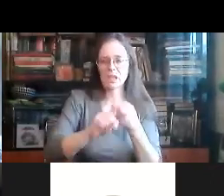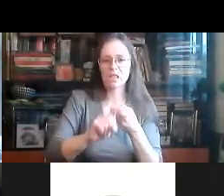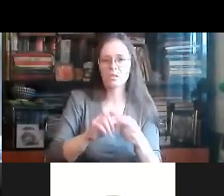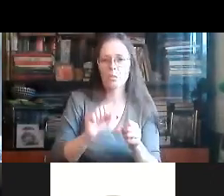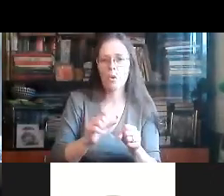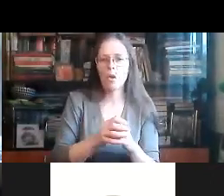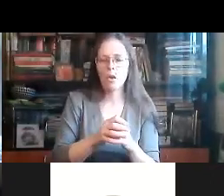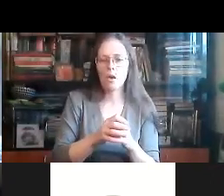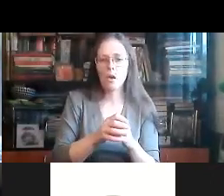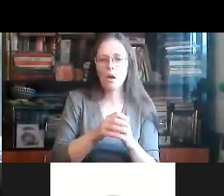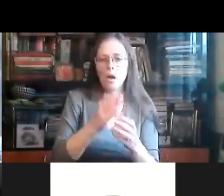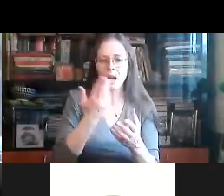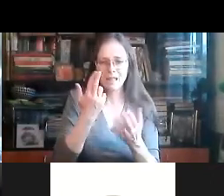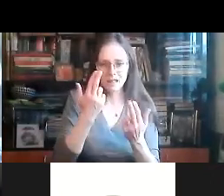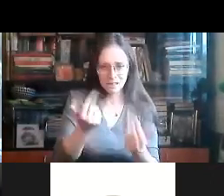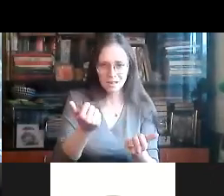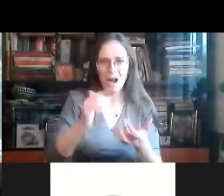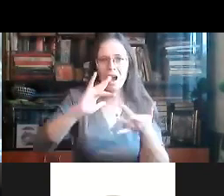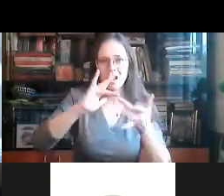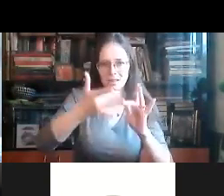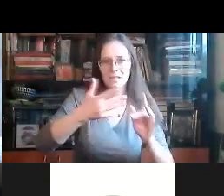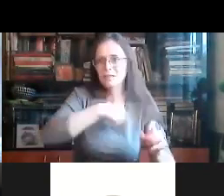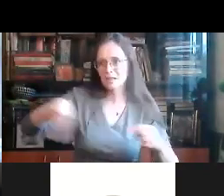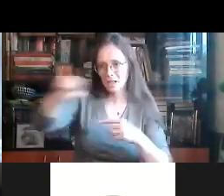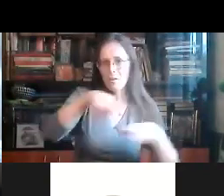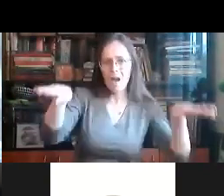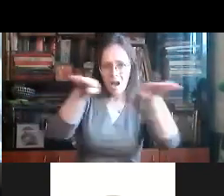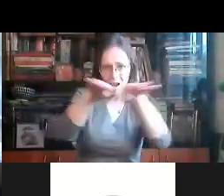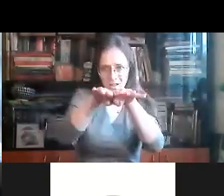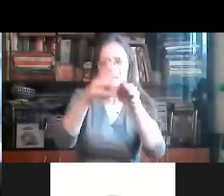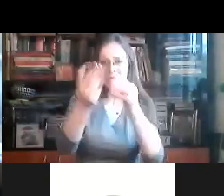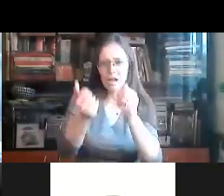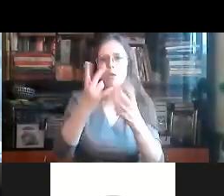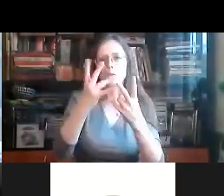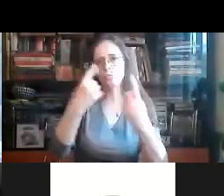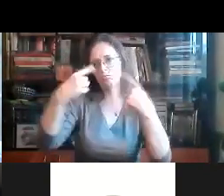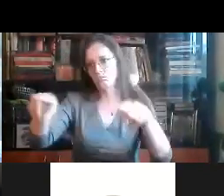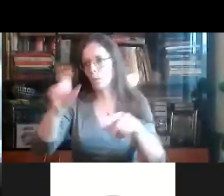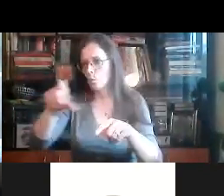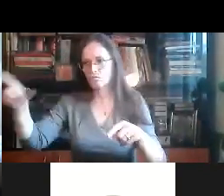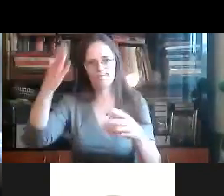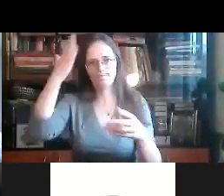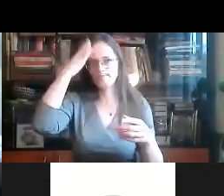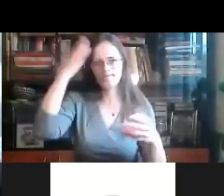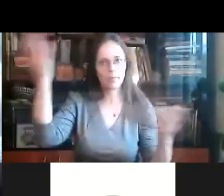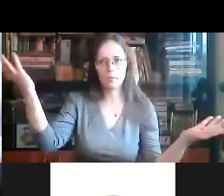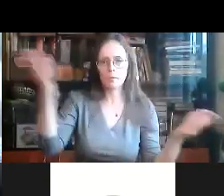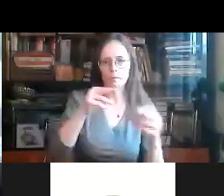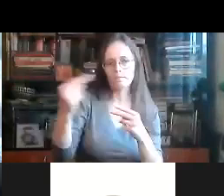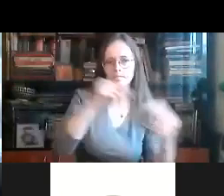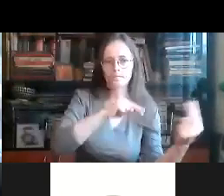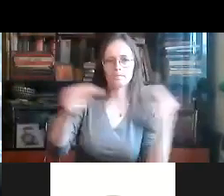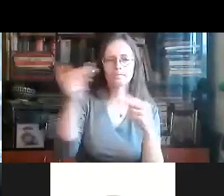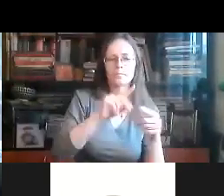С одной стороны, интернет нас уравнивает вроде бы как, с другой стороны, получается, что наоборот в